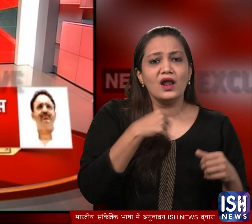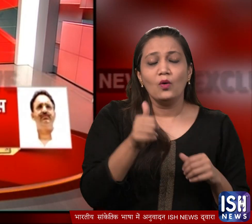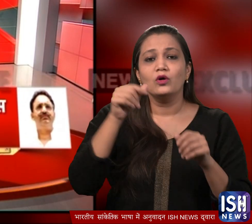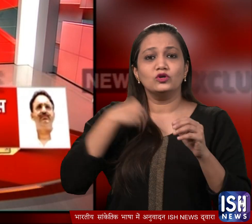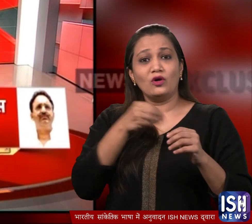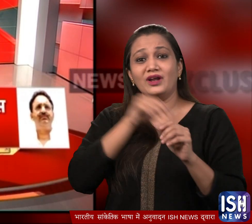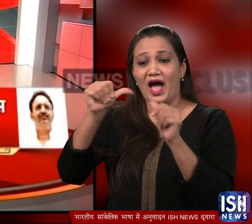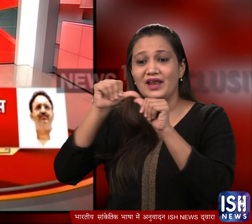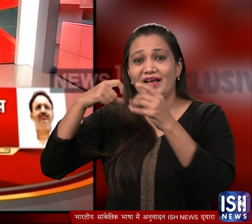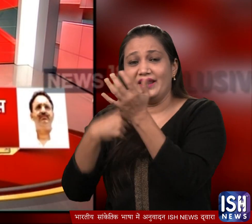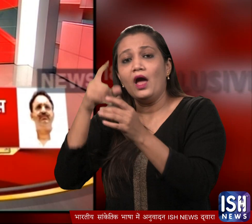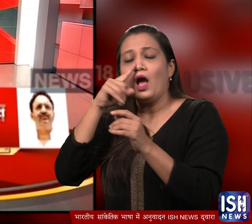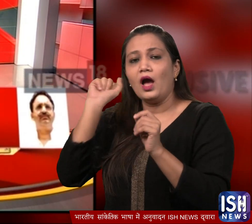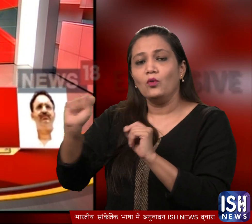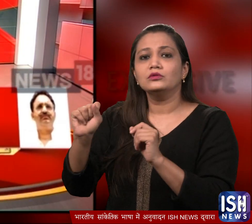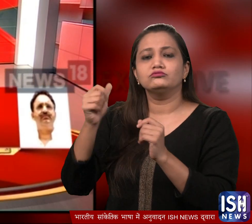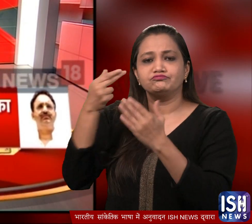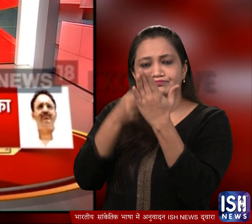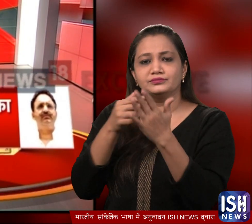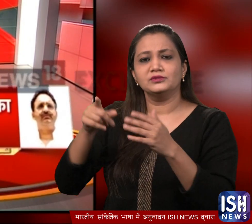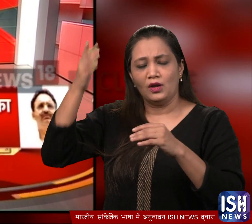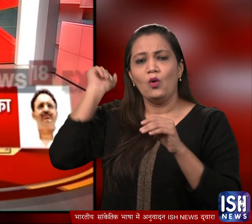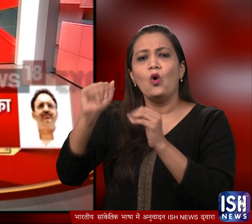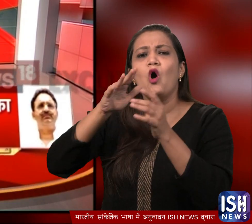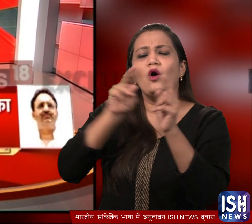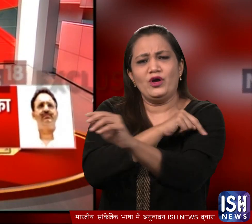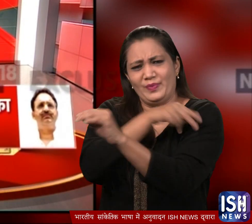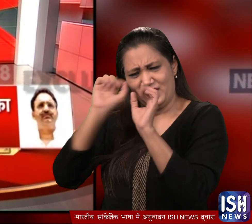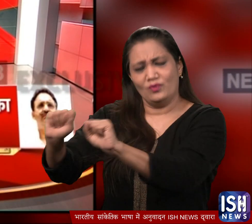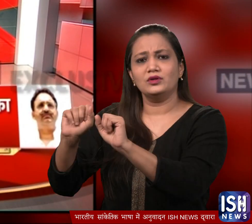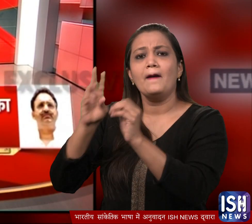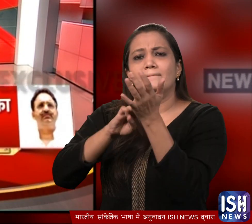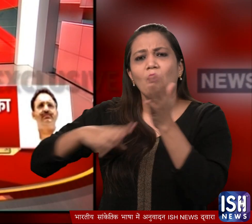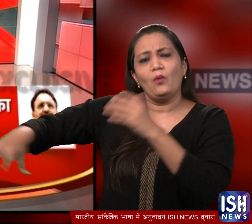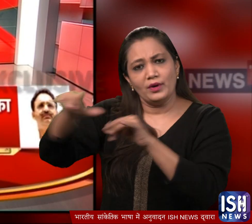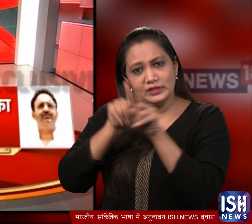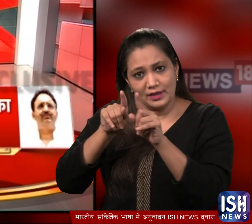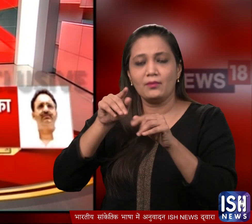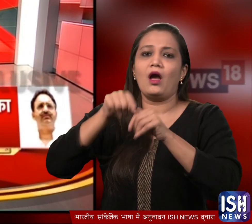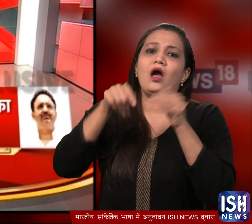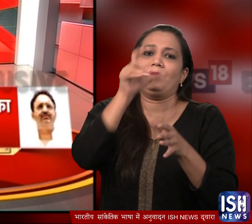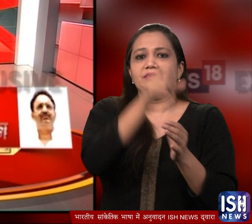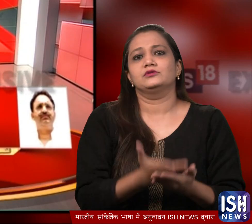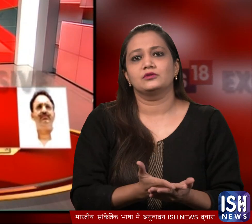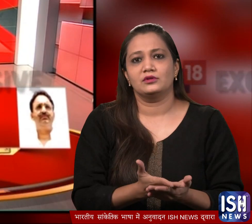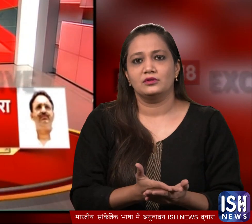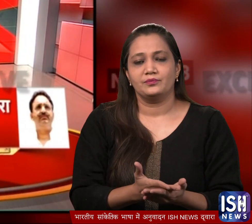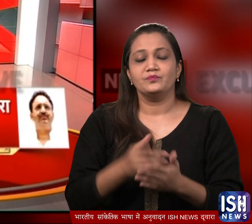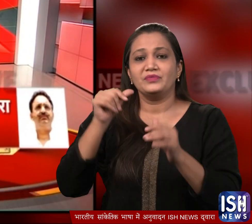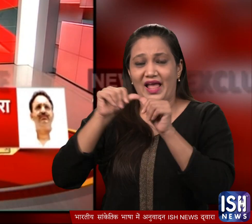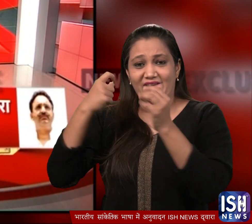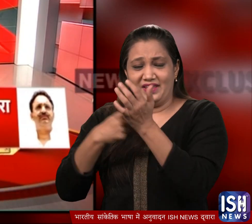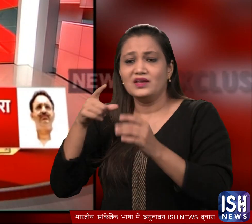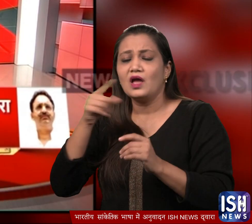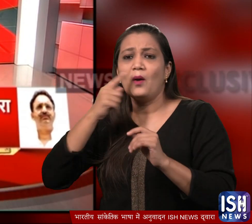की मदद ली गई थी। डॉक्टर अलका राय मऊ में एक अस्पताल चलाती हैं और मऊ से ही मुख्तार अंसारी विधायक है। डॉक्टर अलका राय के मुताबिक उनके